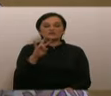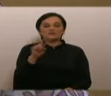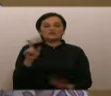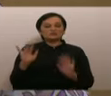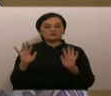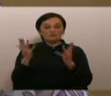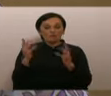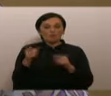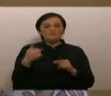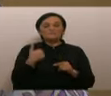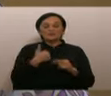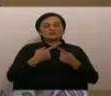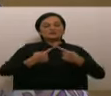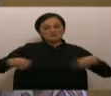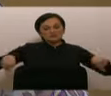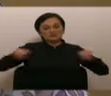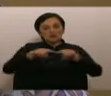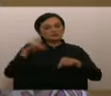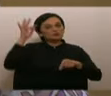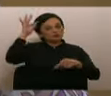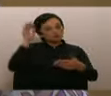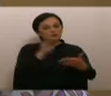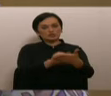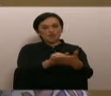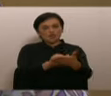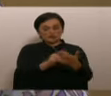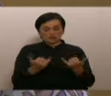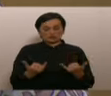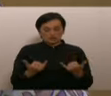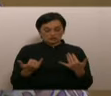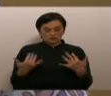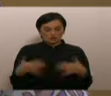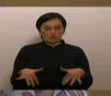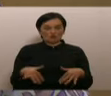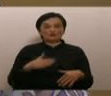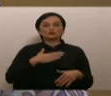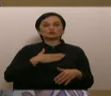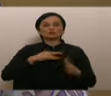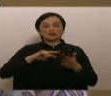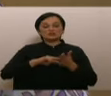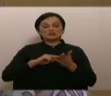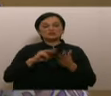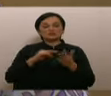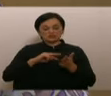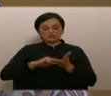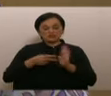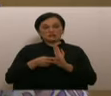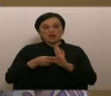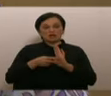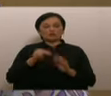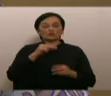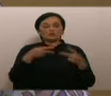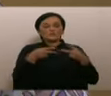დაუმატეთ. მე მინდა საზოგადოებას შევახსენო, რომ დღეს უკვე ჩვენი სტრატეგიული პარტნიორები, როგორც ამერიკაში,